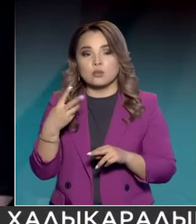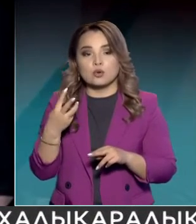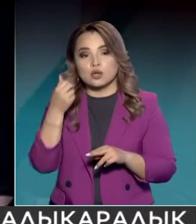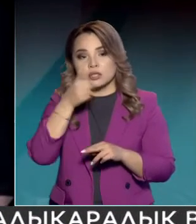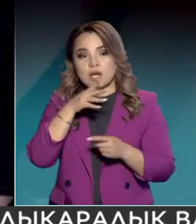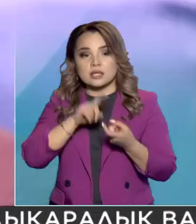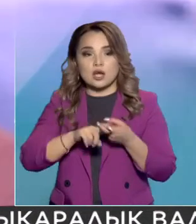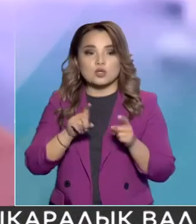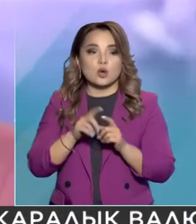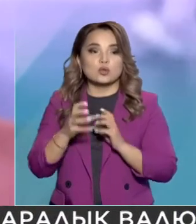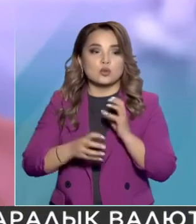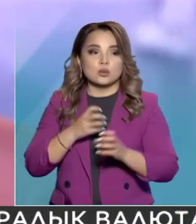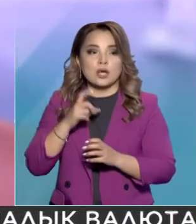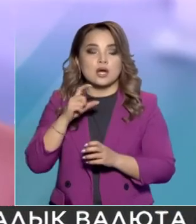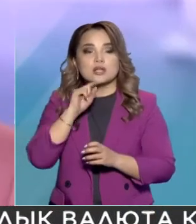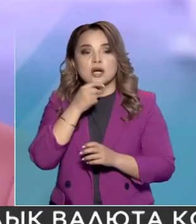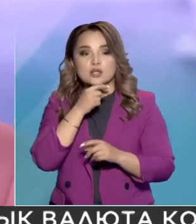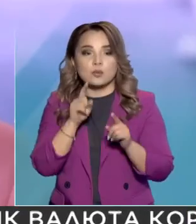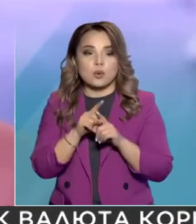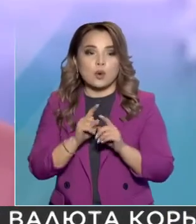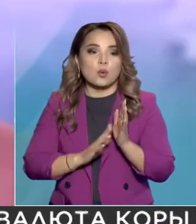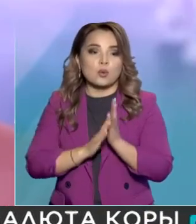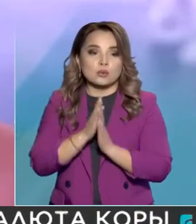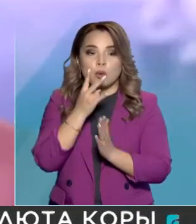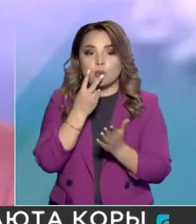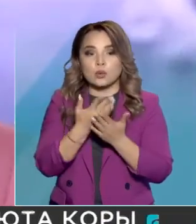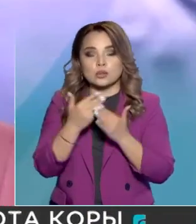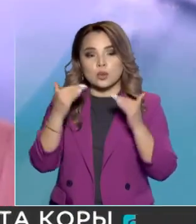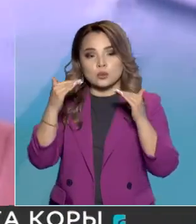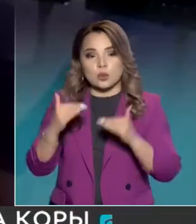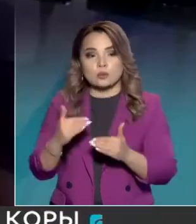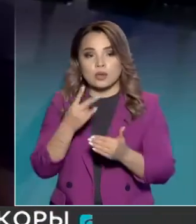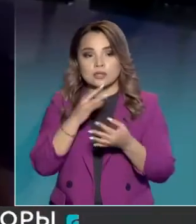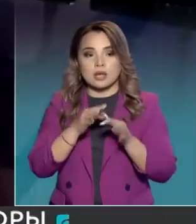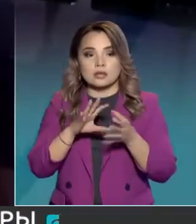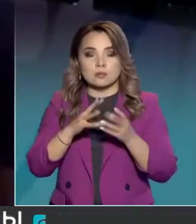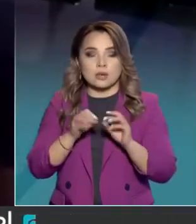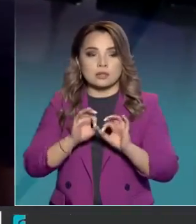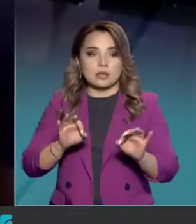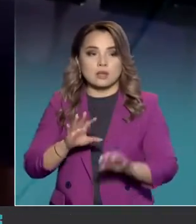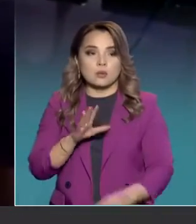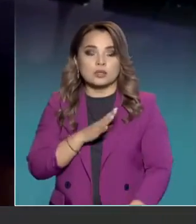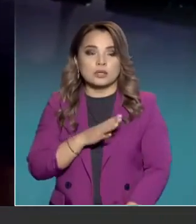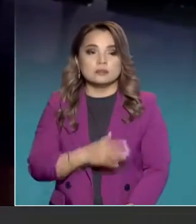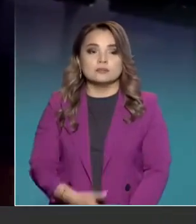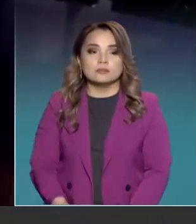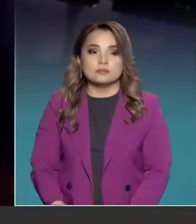2022-2023 жылдары дүниежүзілік экономиканың өсім көрсеткіштері төмен болатынында атап өтті.